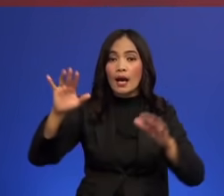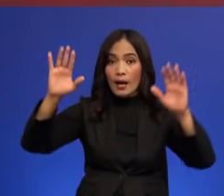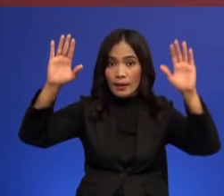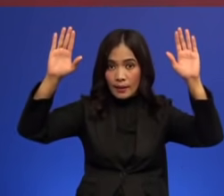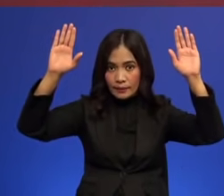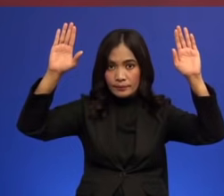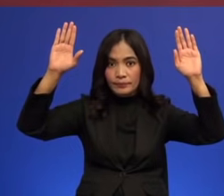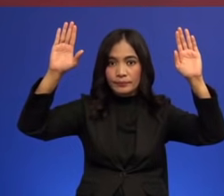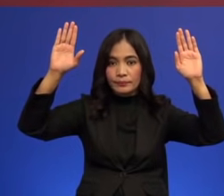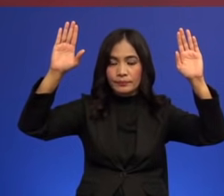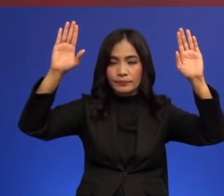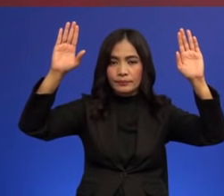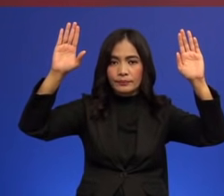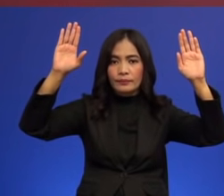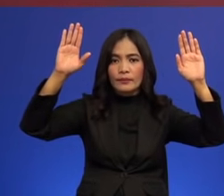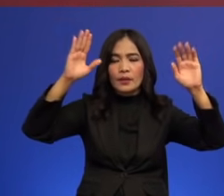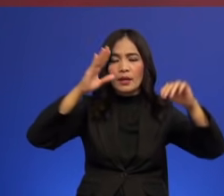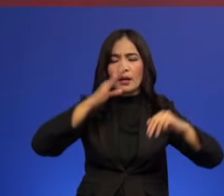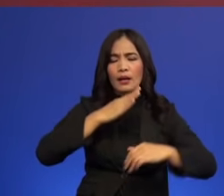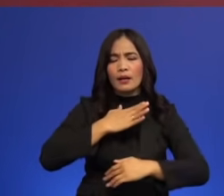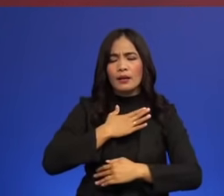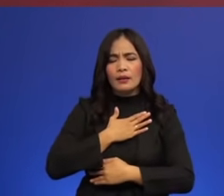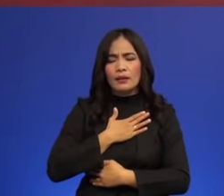tanganmu, saudara.